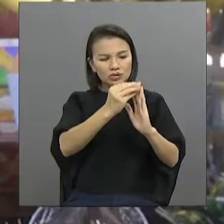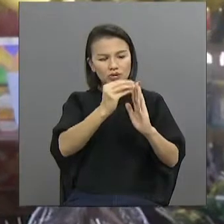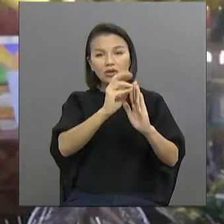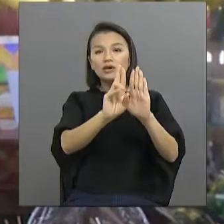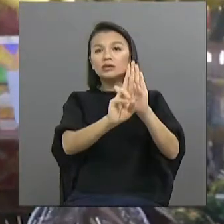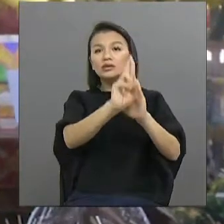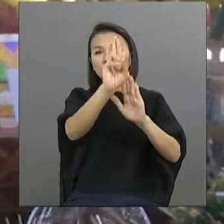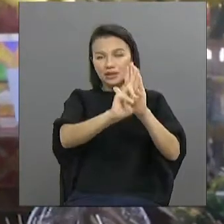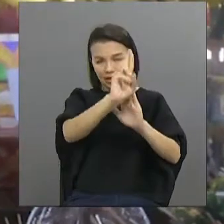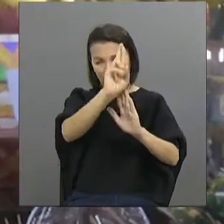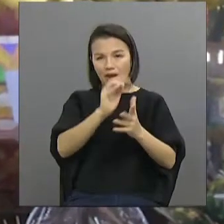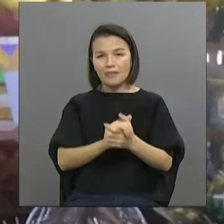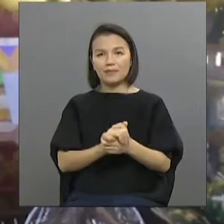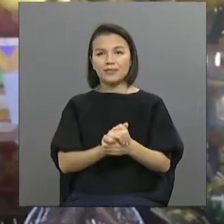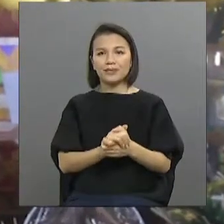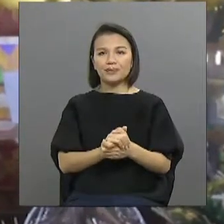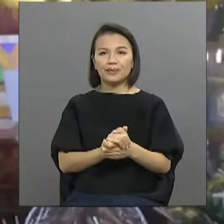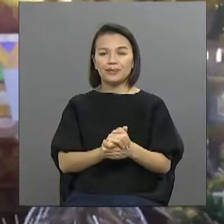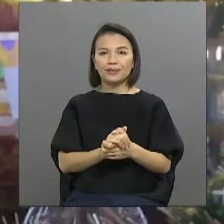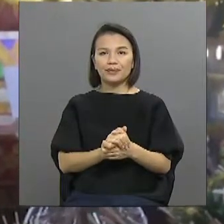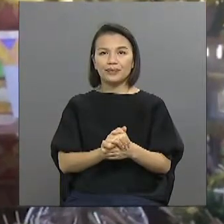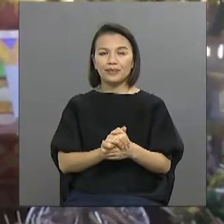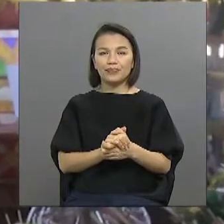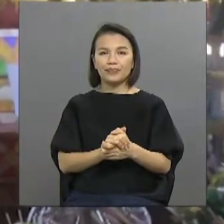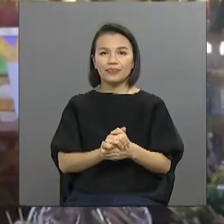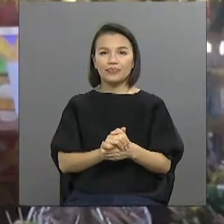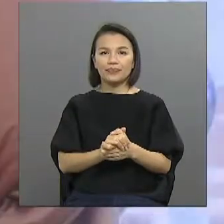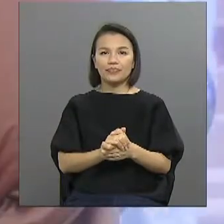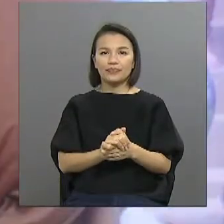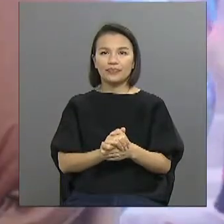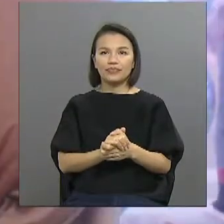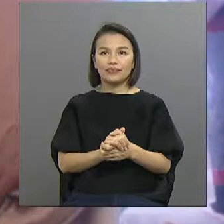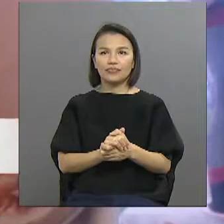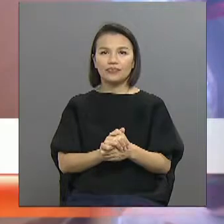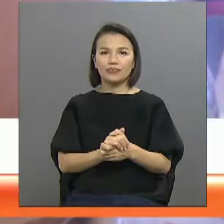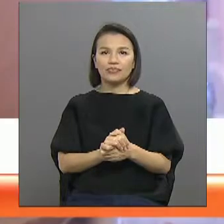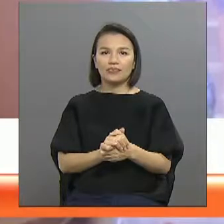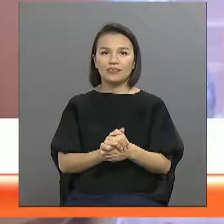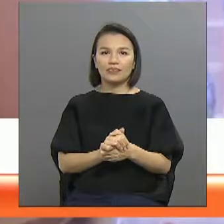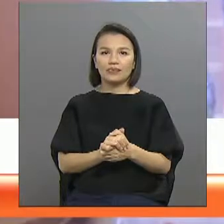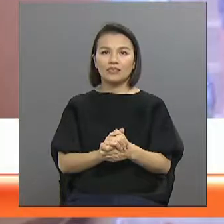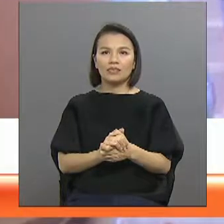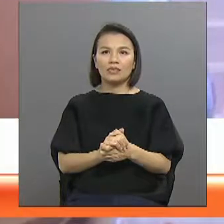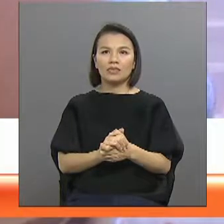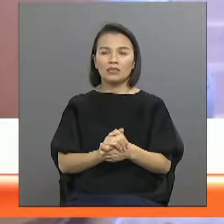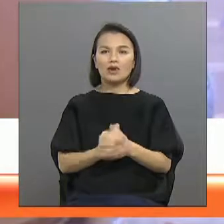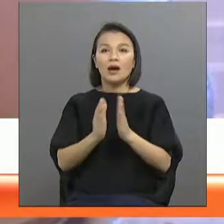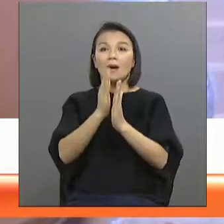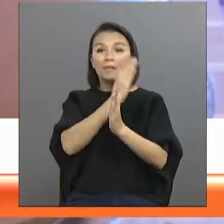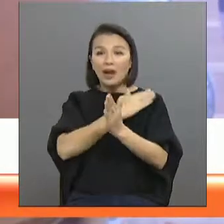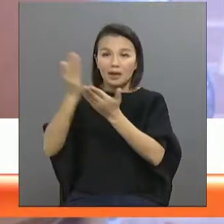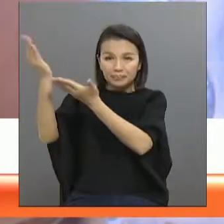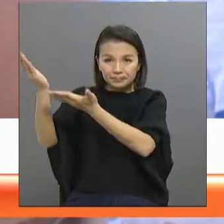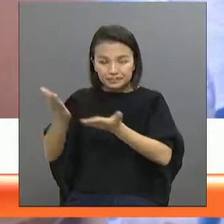เป้าจังหวัดเชียงราย ก็จะนิมนต์พระสงฆ์องค์สังฆเจ้